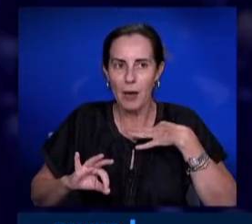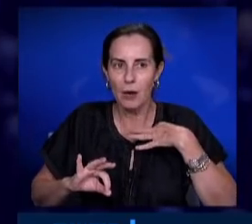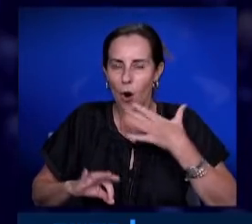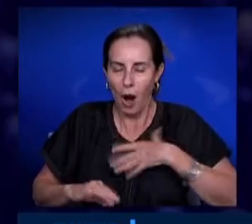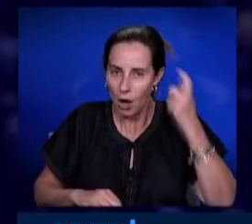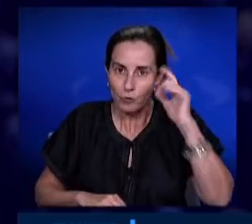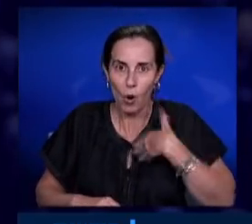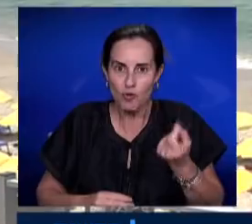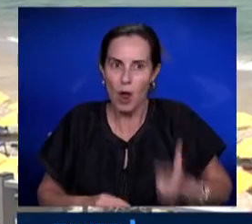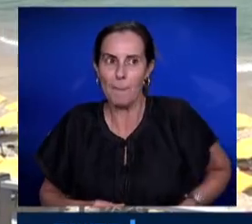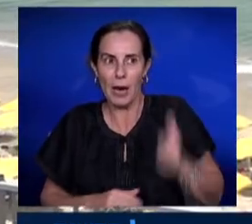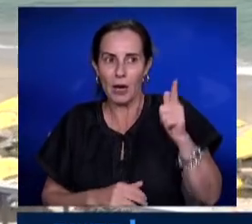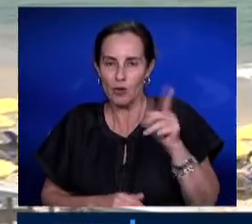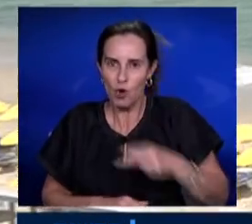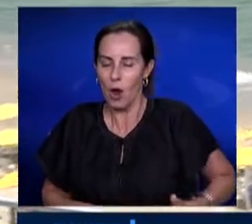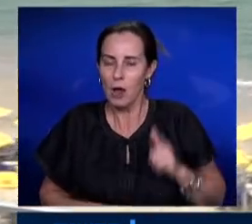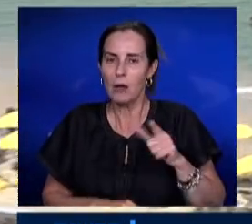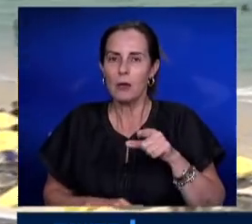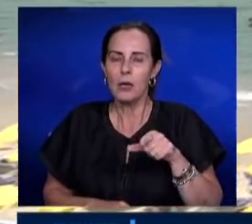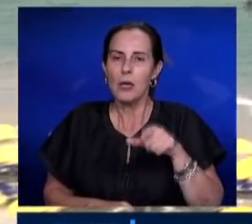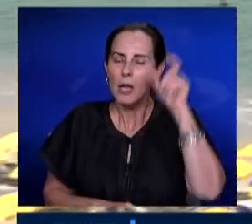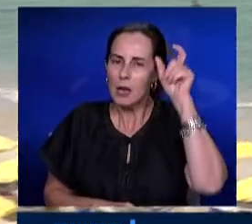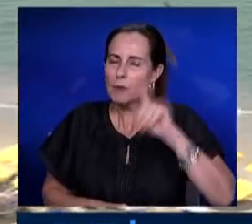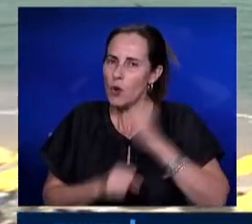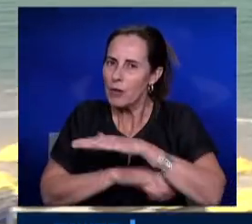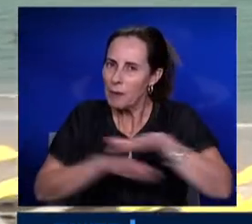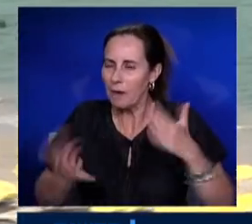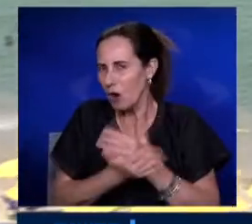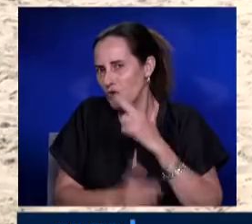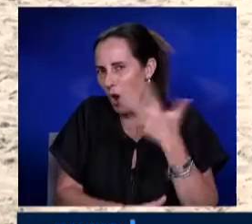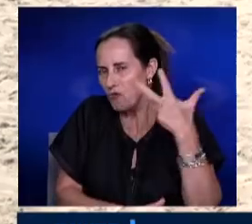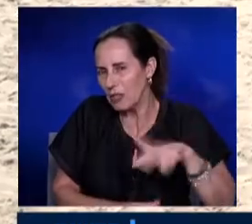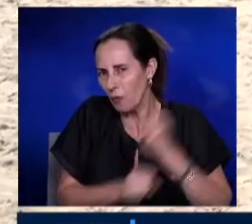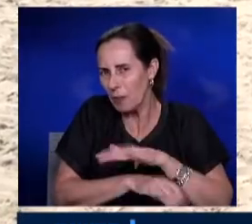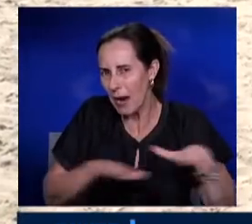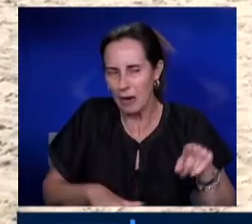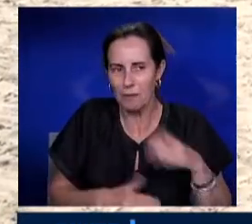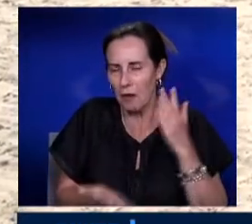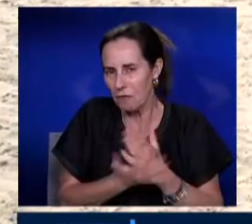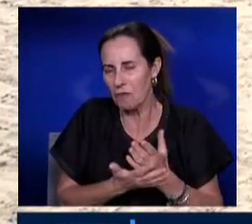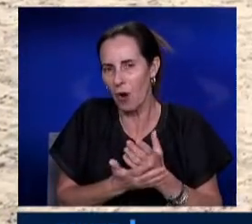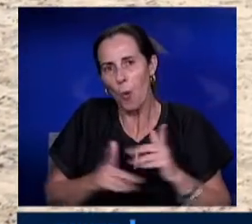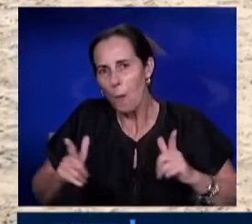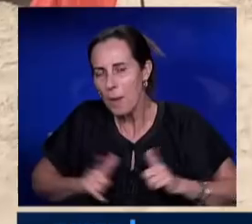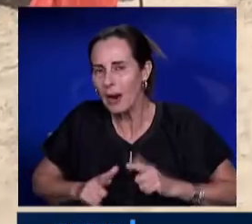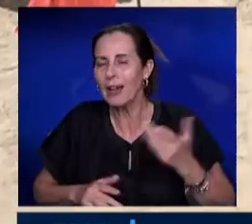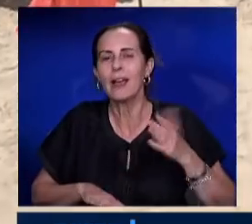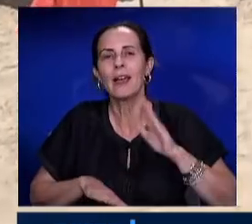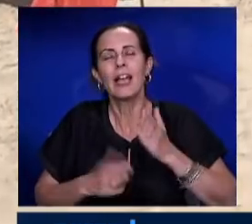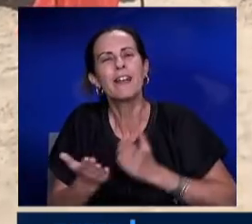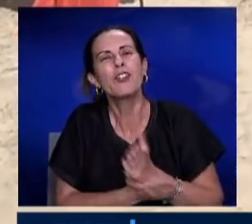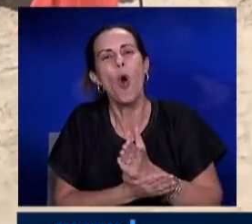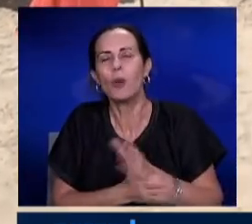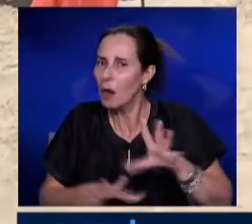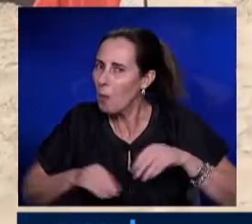האקדח, למנושא הנשק. רש עובד תחזוקה בחוף הים זה 3.5 שנים. כבר תקופה הוא מחכה לקביעות שהובטחה לו והיה